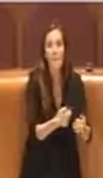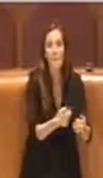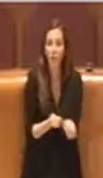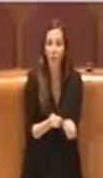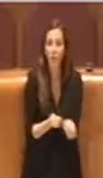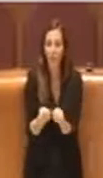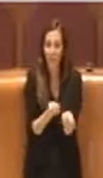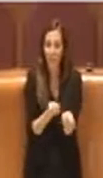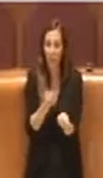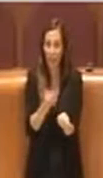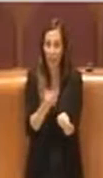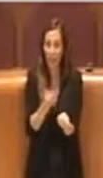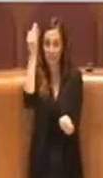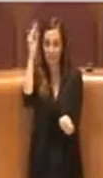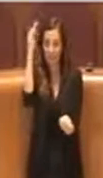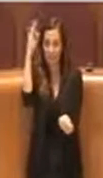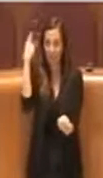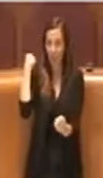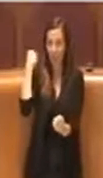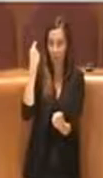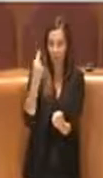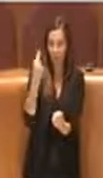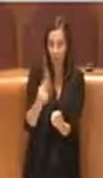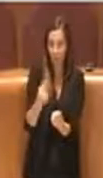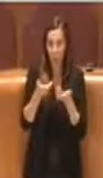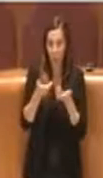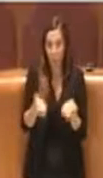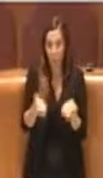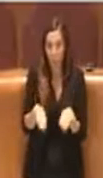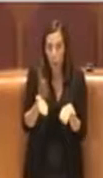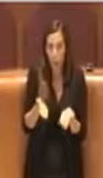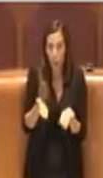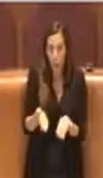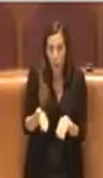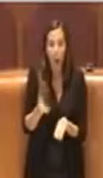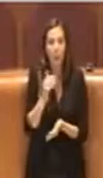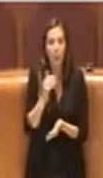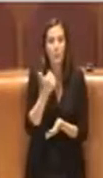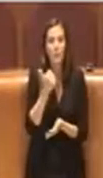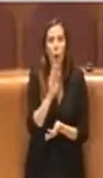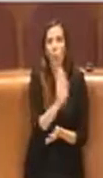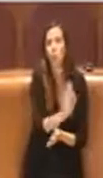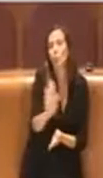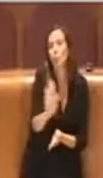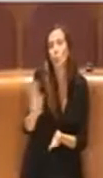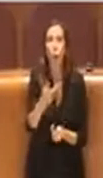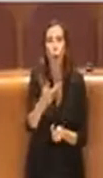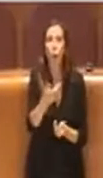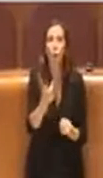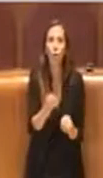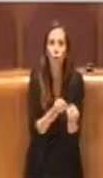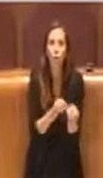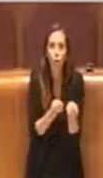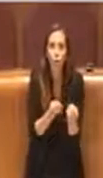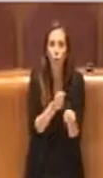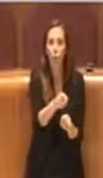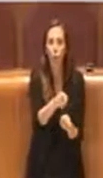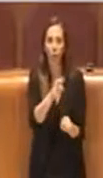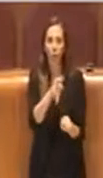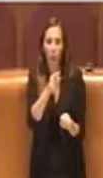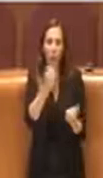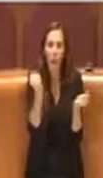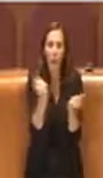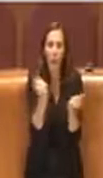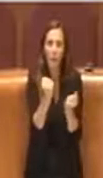gestire con l'eccellenza con cui fino ad oggi è stata gestita dai gestori di queste attività. È quindi una funzione